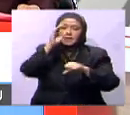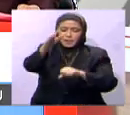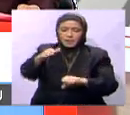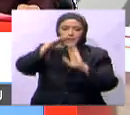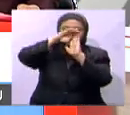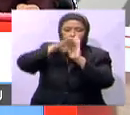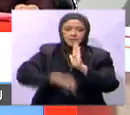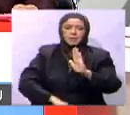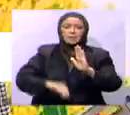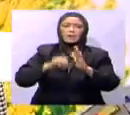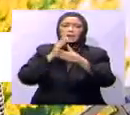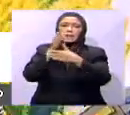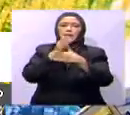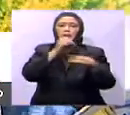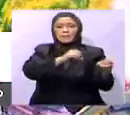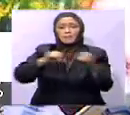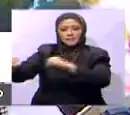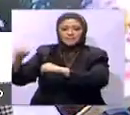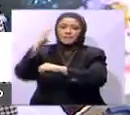sebelum ini.